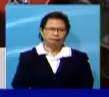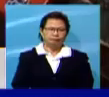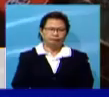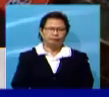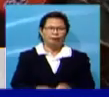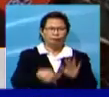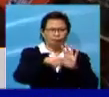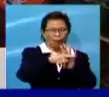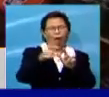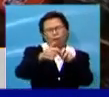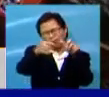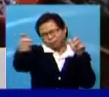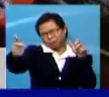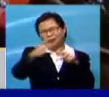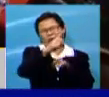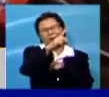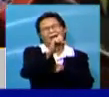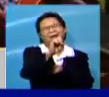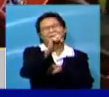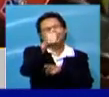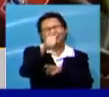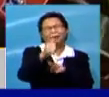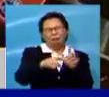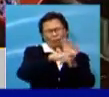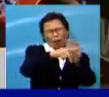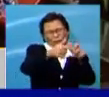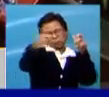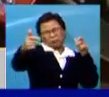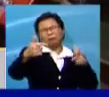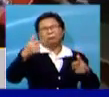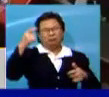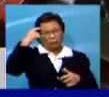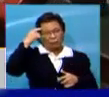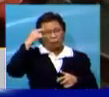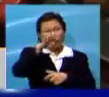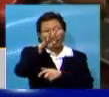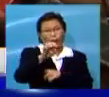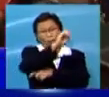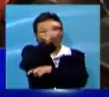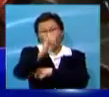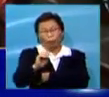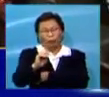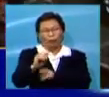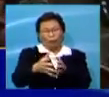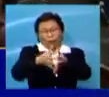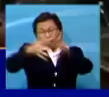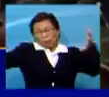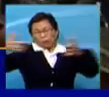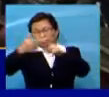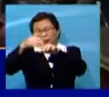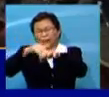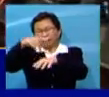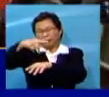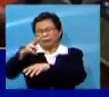Pameran tu lebih besar. Ya, dia kira kita anggap 40% lebih besar daripada PWTC. Ya, jadi kalau